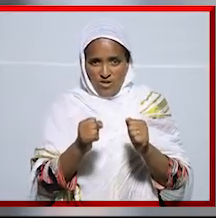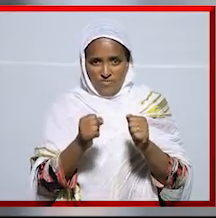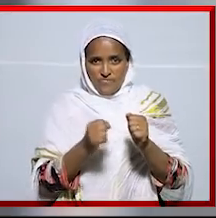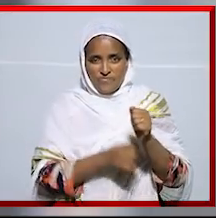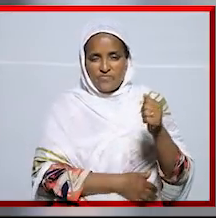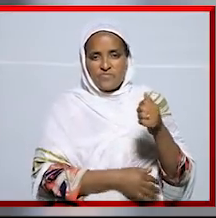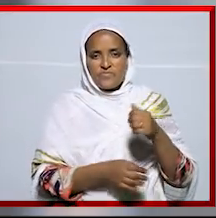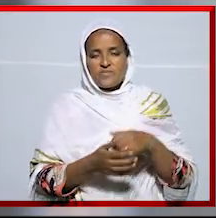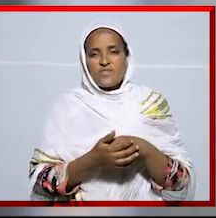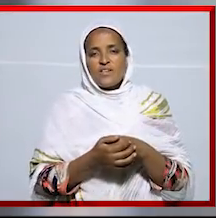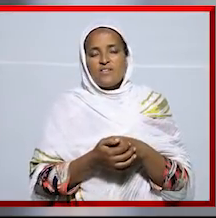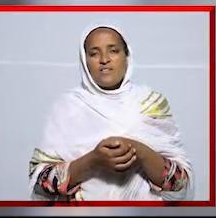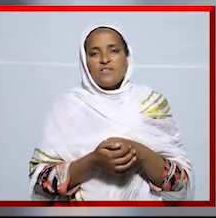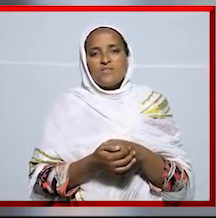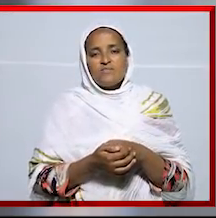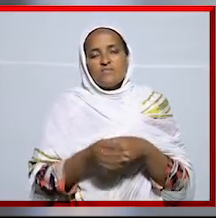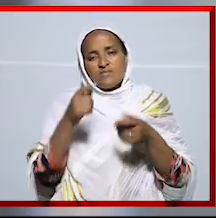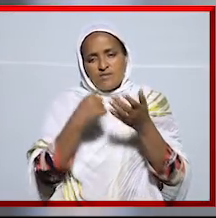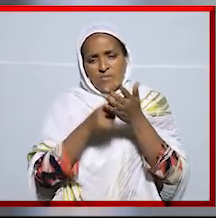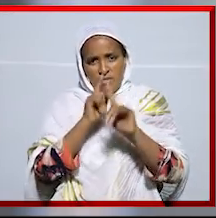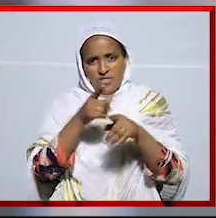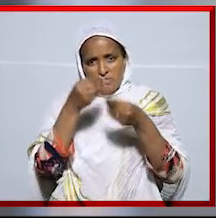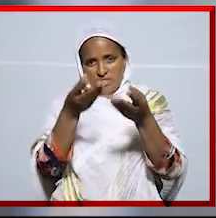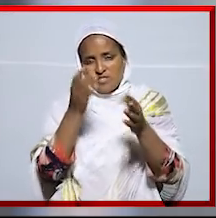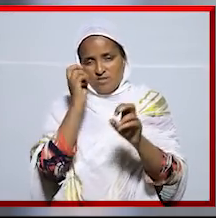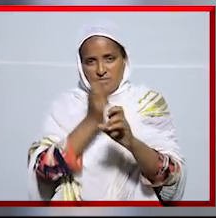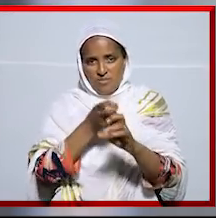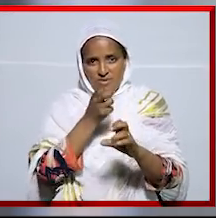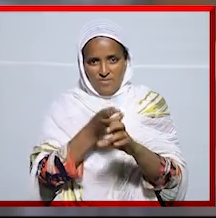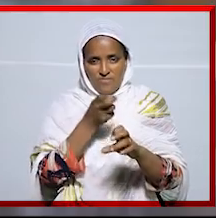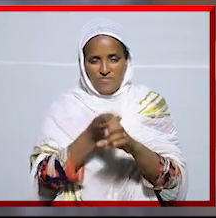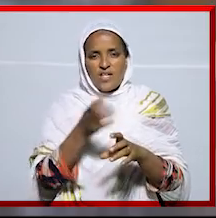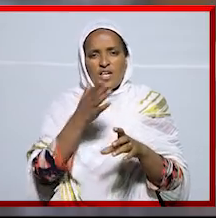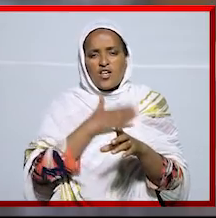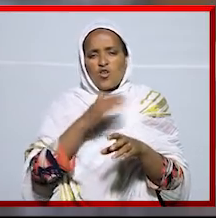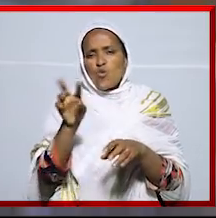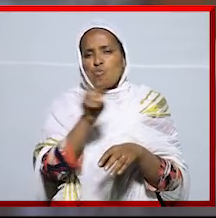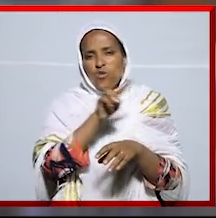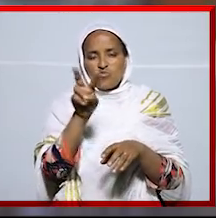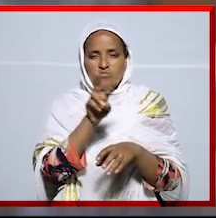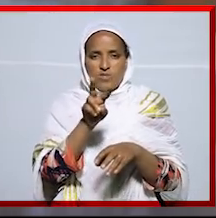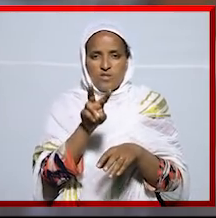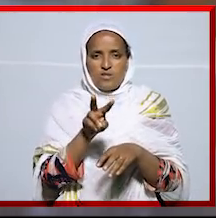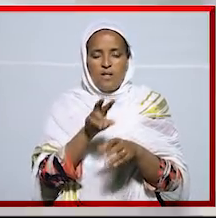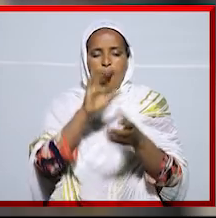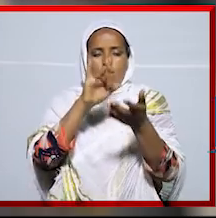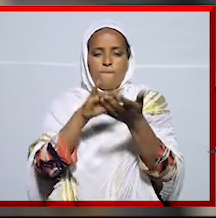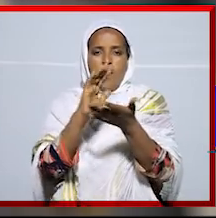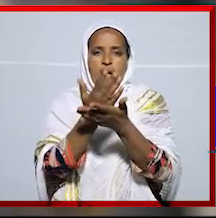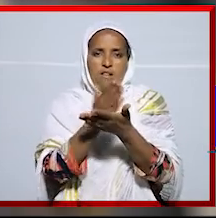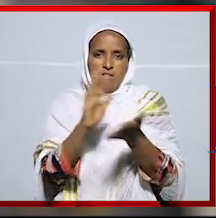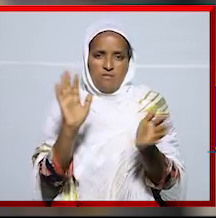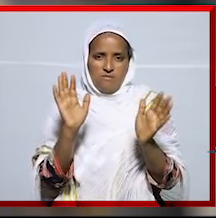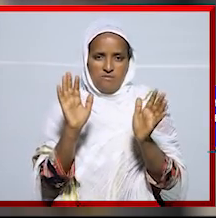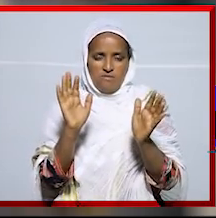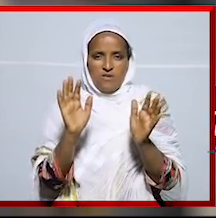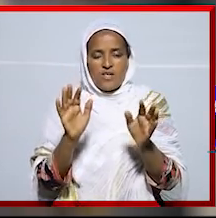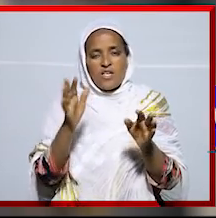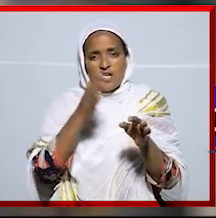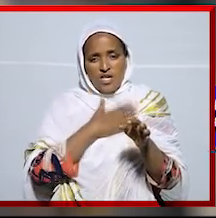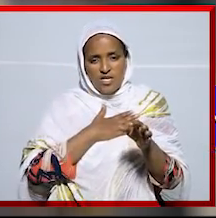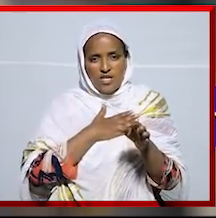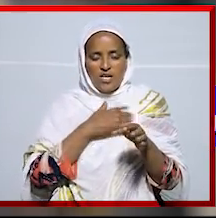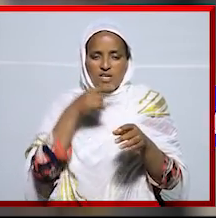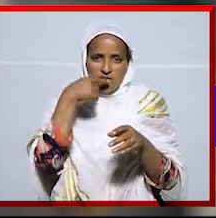ለመልበስ ቢፈልጉ ይችላሉ ብዬ አላስብም። ይከብዳል። አሁን እሱን ካልክ በጣም ይከብዳል። ያው አሁን ያሉት ነገር ዓለማዊ